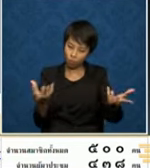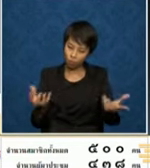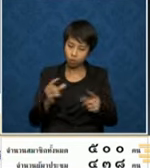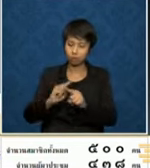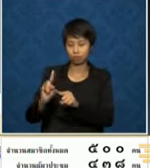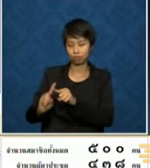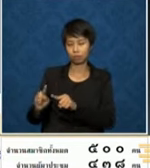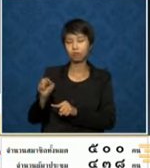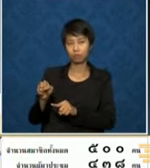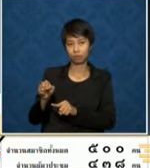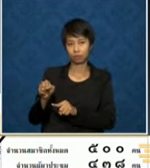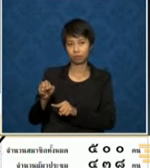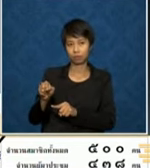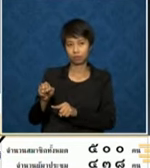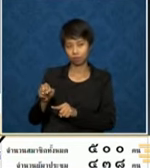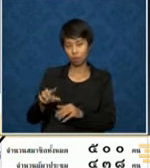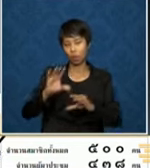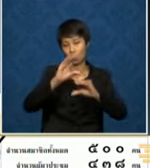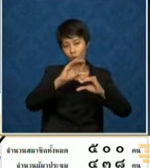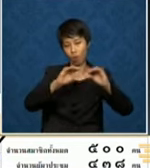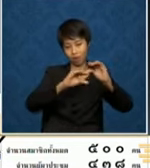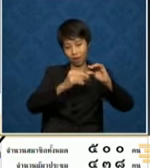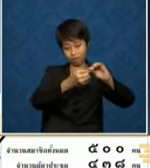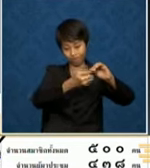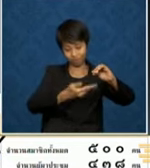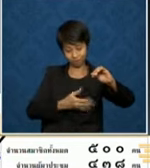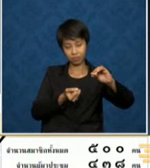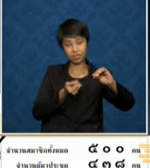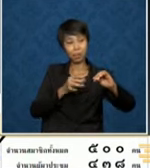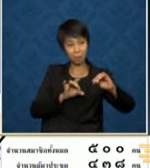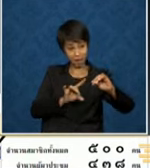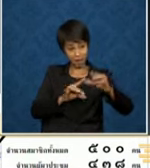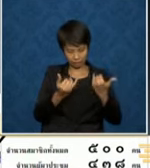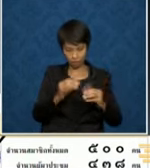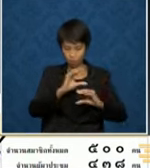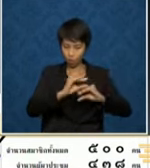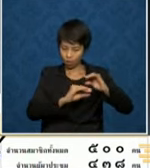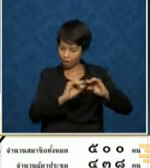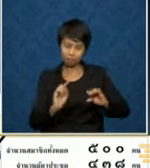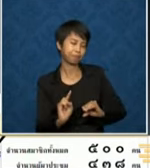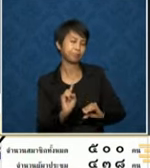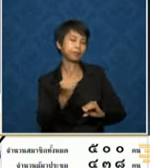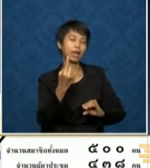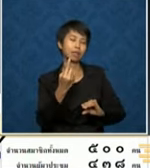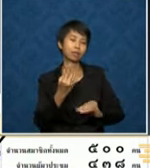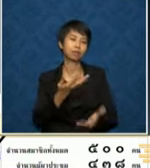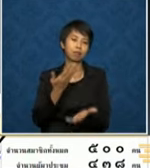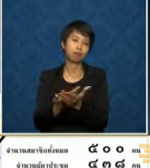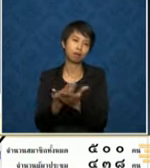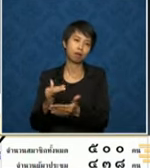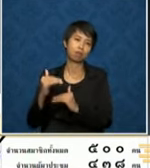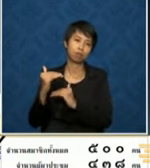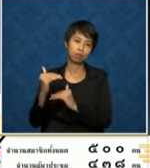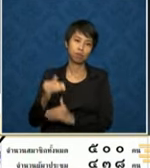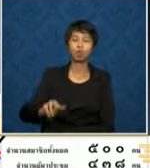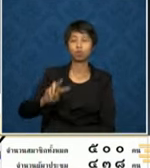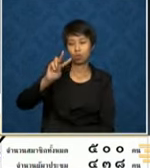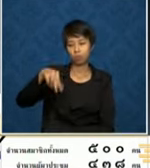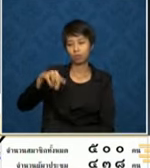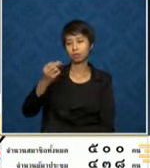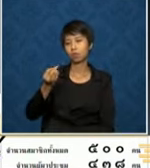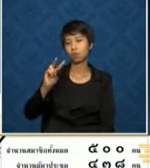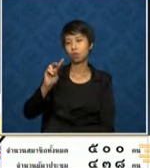เกิดขึ้นครับท่านประธานครับ18โครงการเป็นโครงการใหม่ที่เกิดขึ้นทั้งหมดครับท่านประธานครับใช้เงิน 2,012 ล้านบา